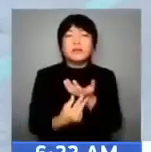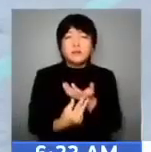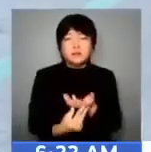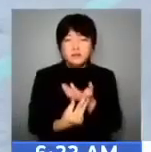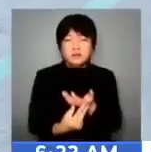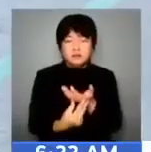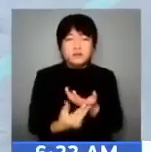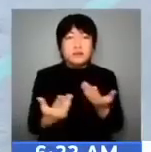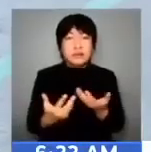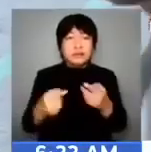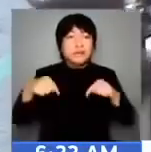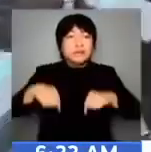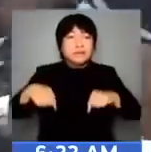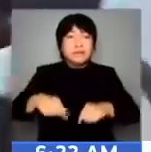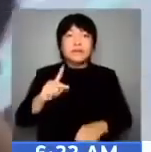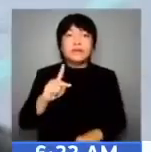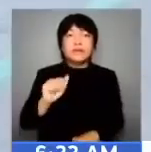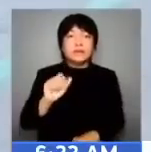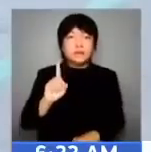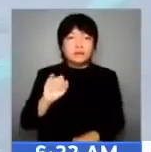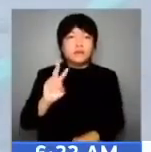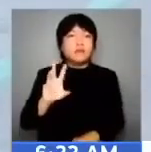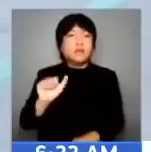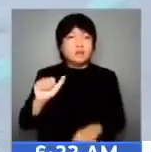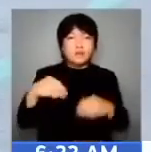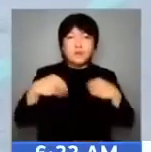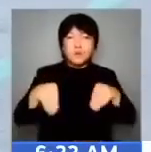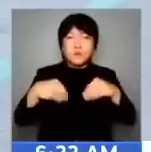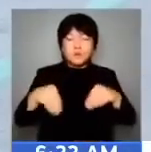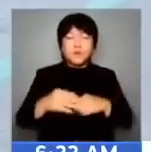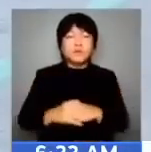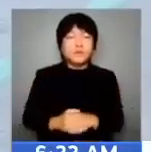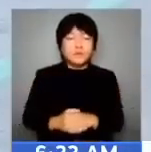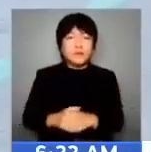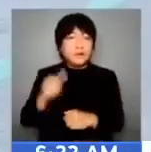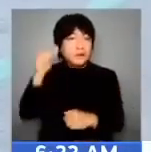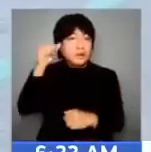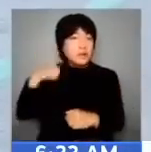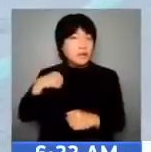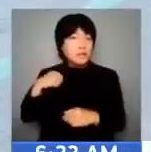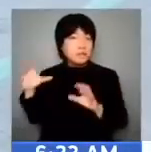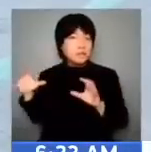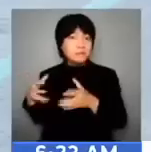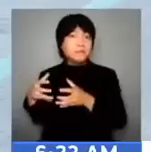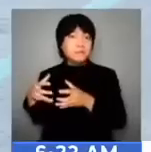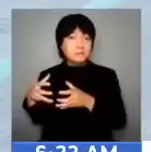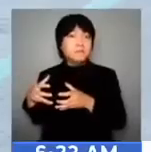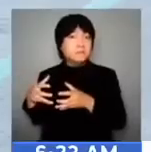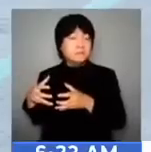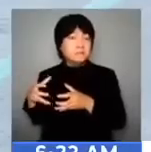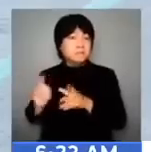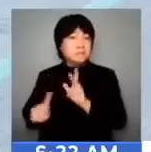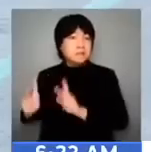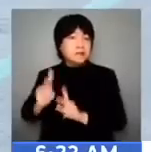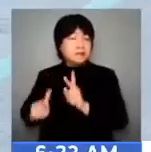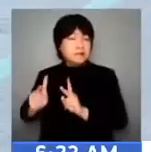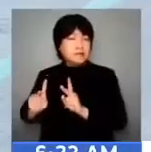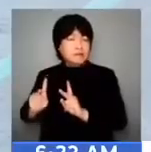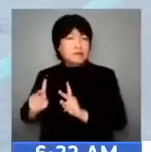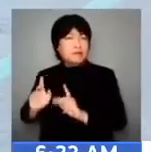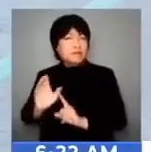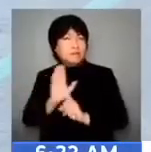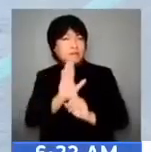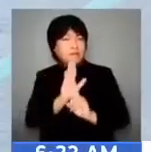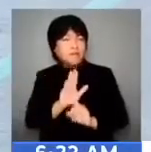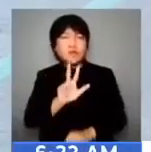of Agriculture. At tulad na nabanggit mo, Susan, kahapon ang isang grupo ay naglunsad ng 38 pesos per kilo na well-milled rice na mabibili